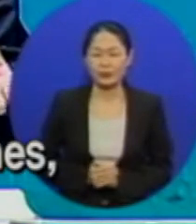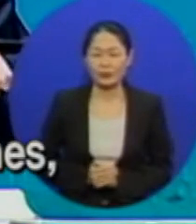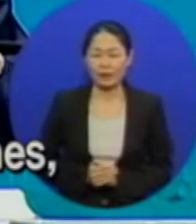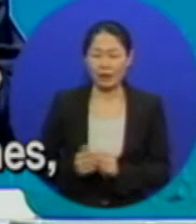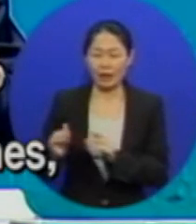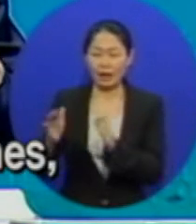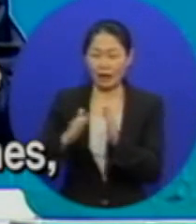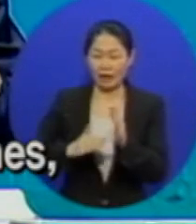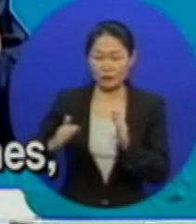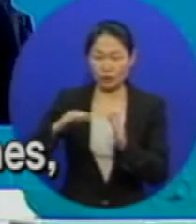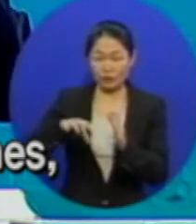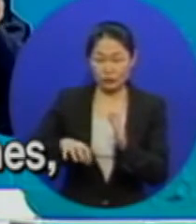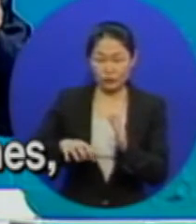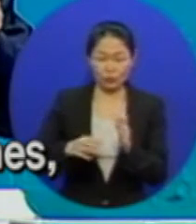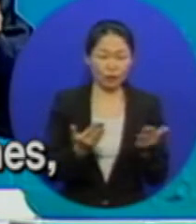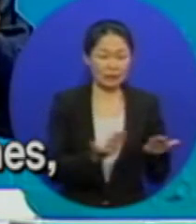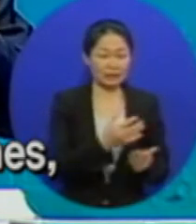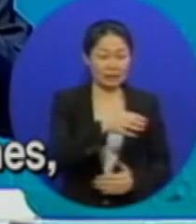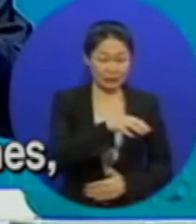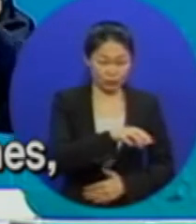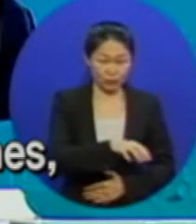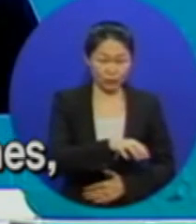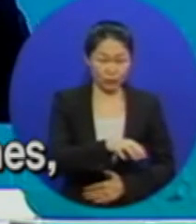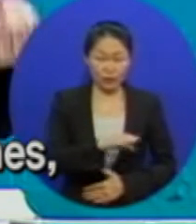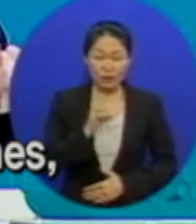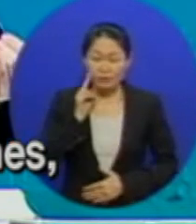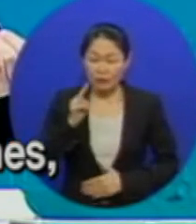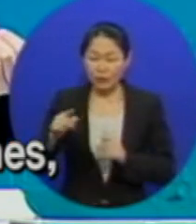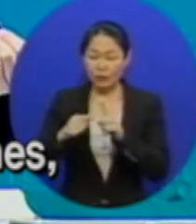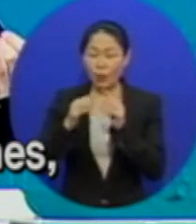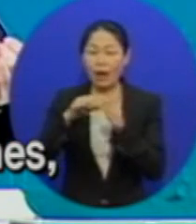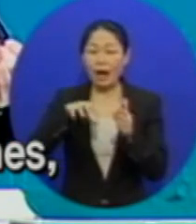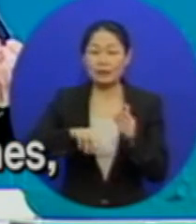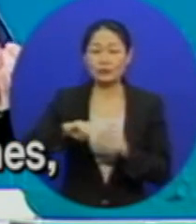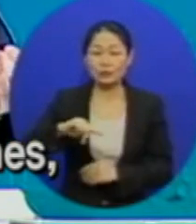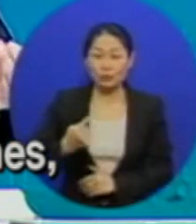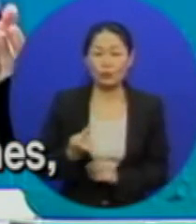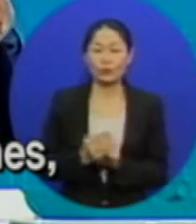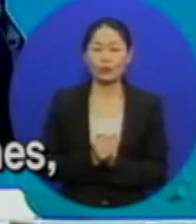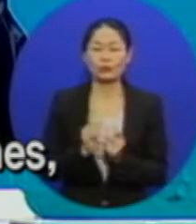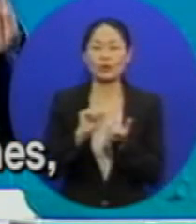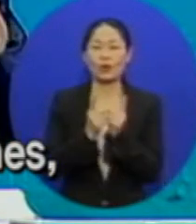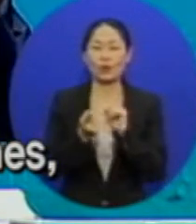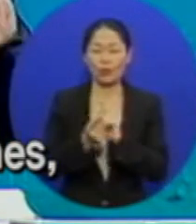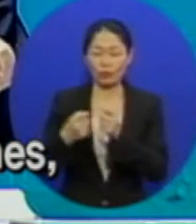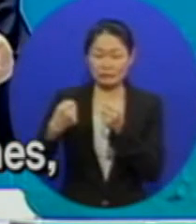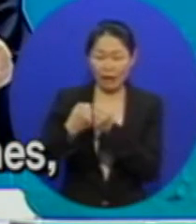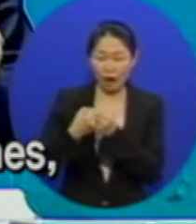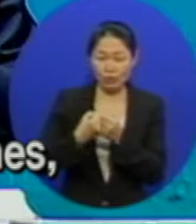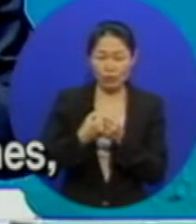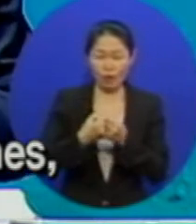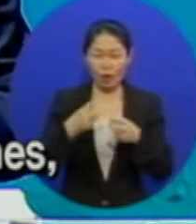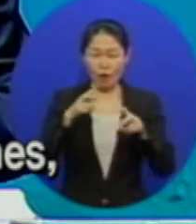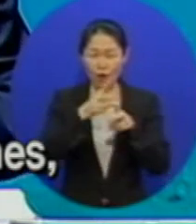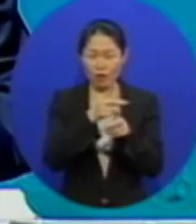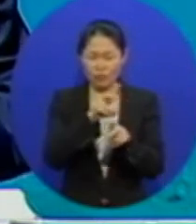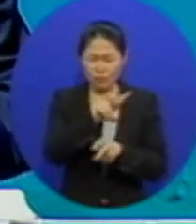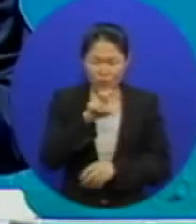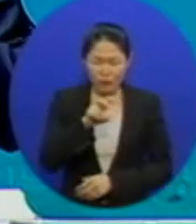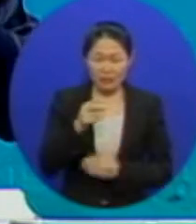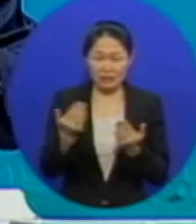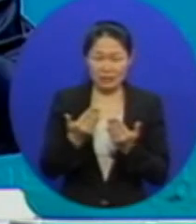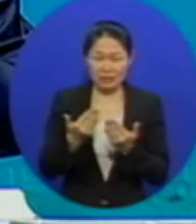가정에서도 또 직장에서도 심지어 교회에서 조차 서로 싸우고 미워하면 일의 배후에는